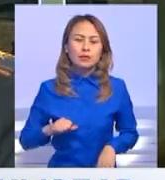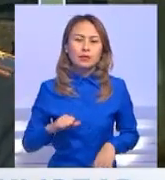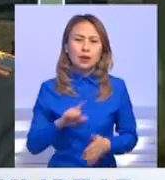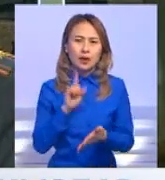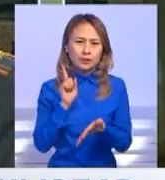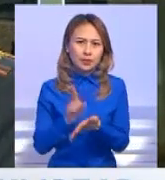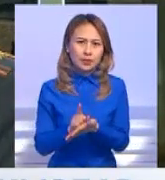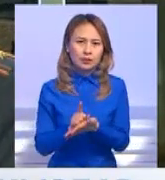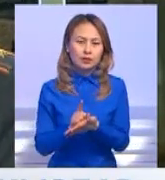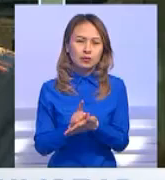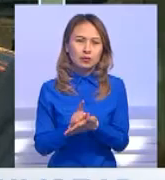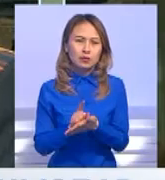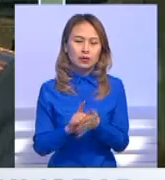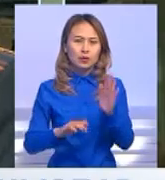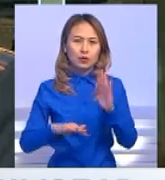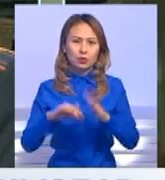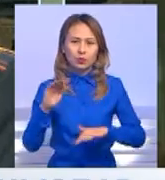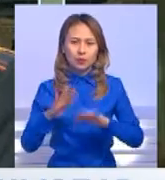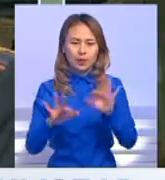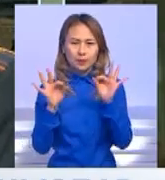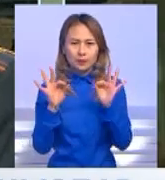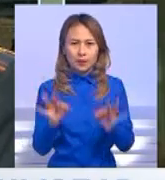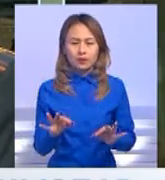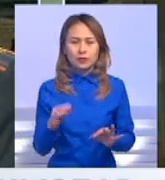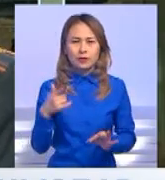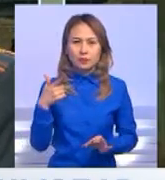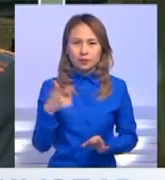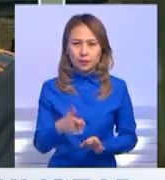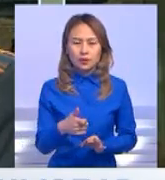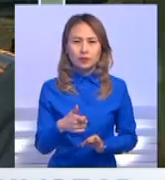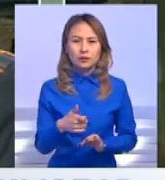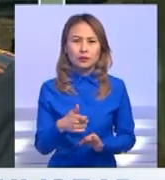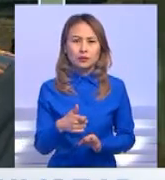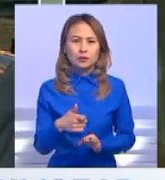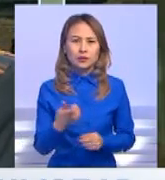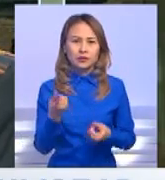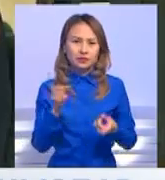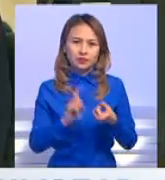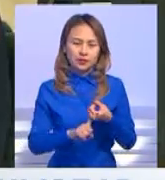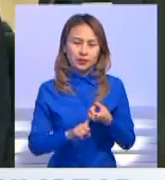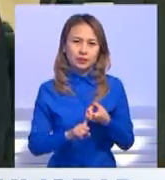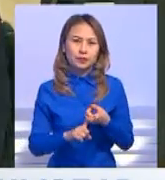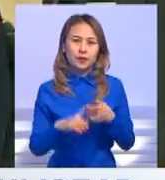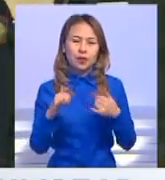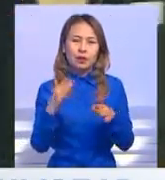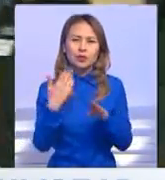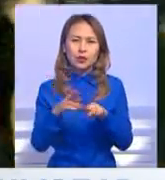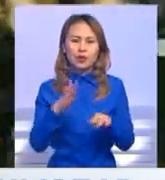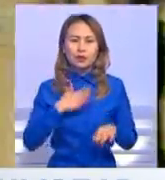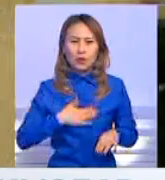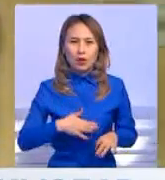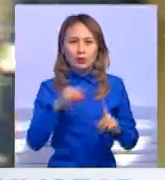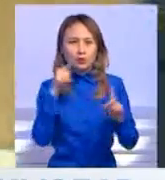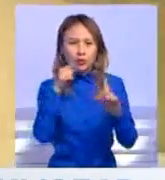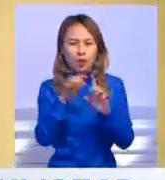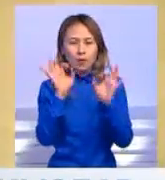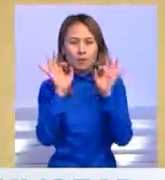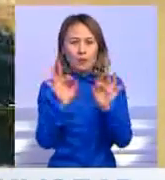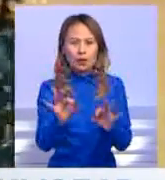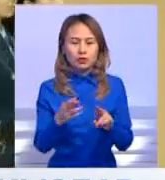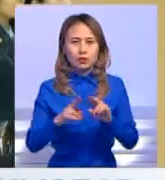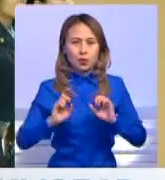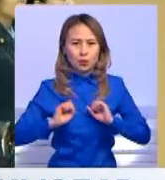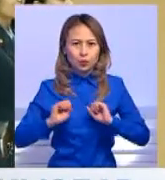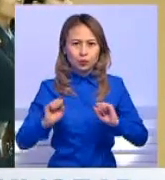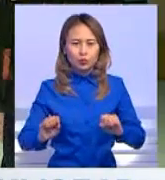міндет солынау саусақтың дұрыс басылуы, баппен басылуына байланысты. Ептілік, төзімділік, дәлдік пен батылдық.